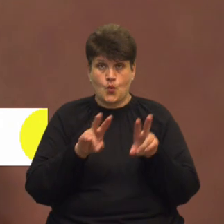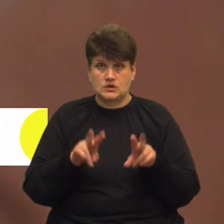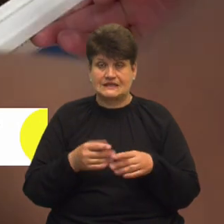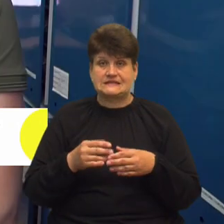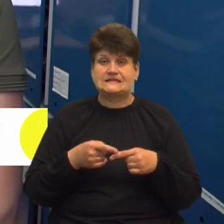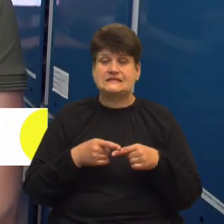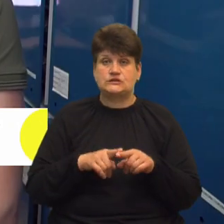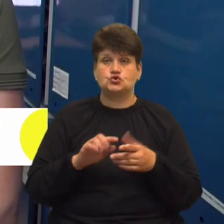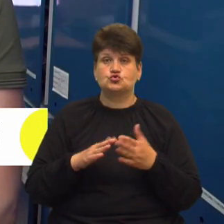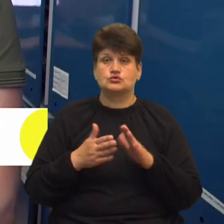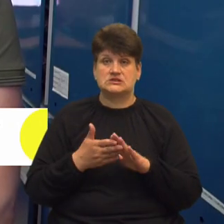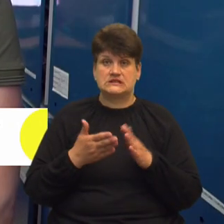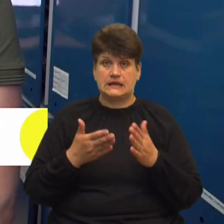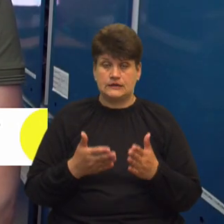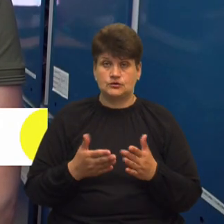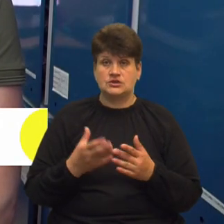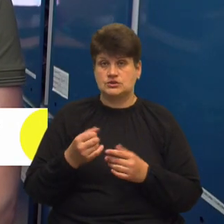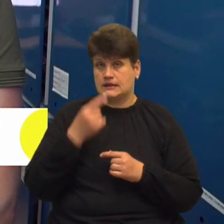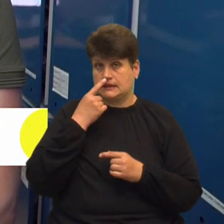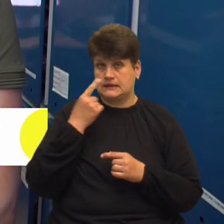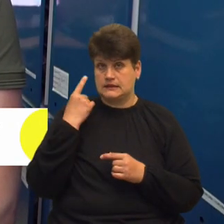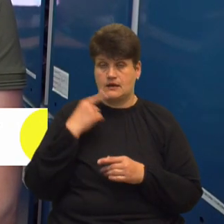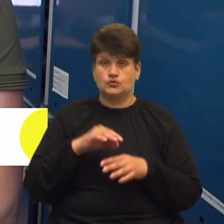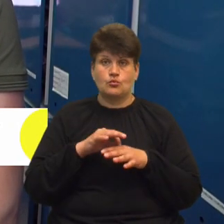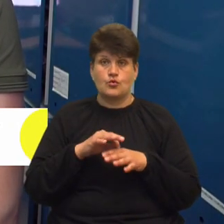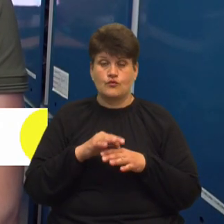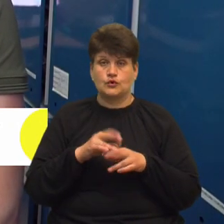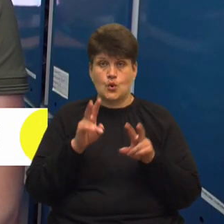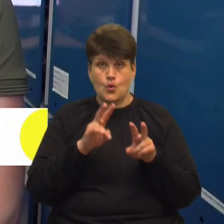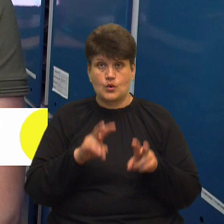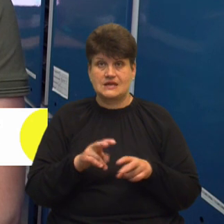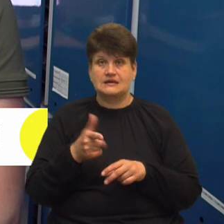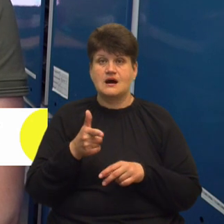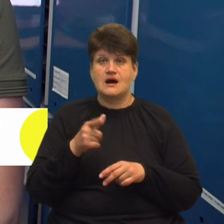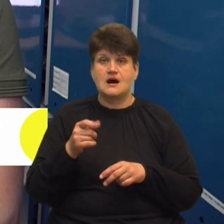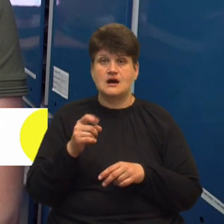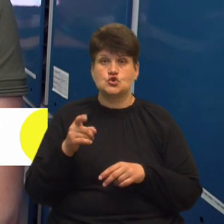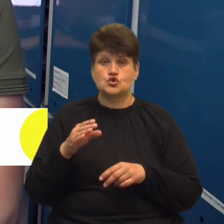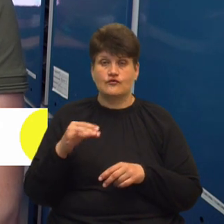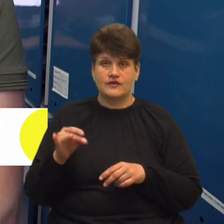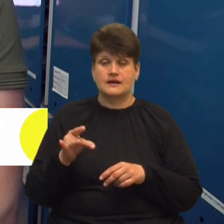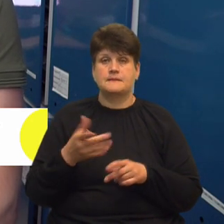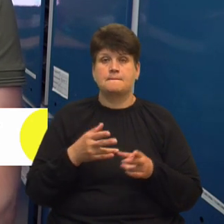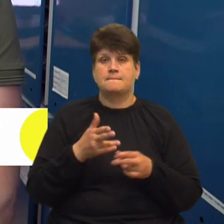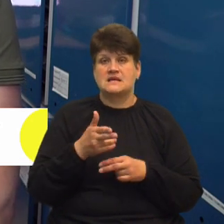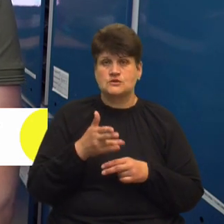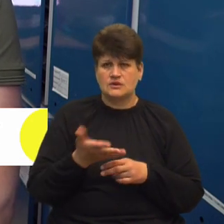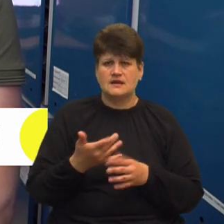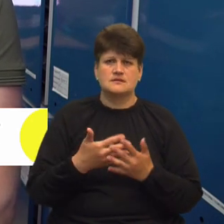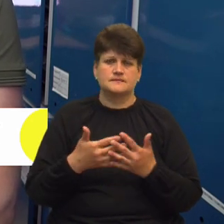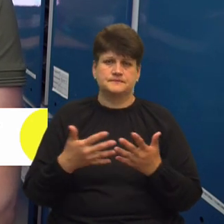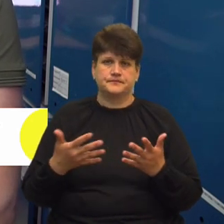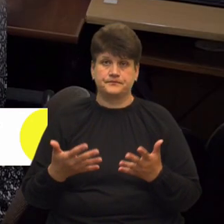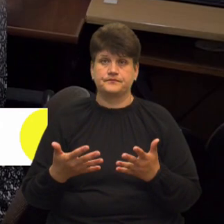та відстрілу. Ще донедавна ми проводили огляд та відстріл лише газових, пістолетів, револьверів, нарізної зброї та пристроїв для